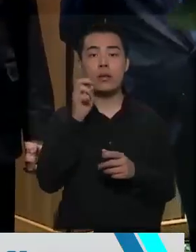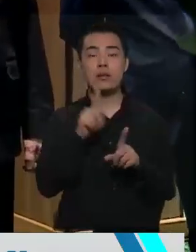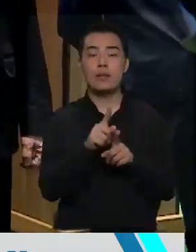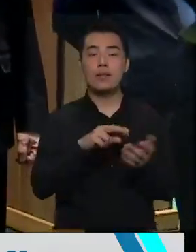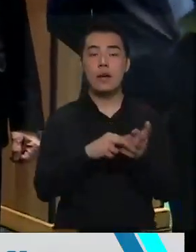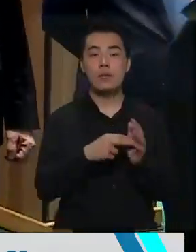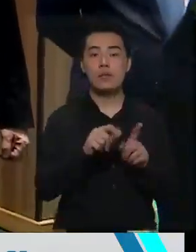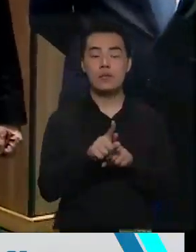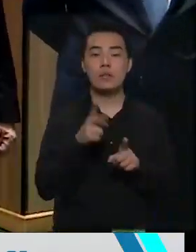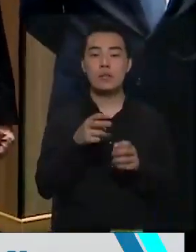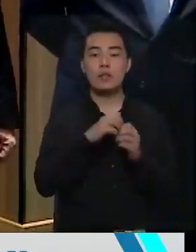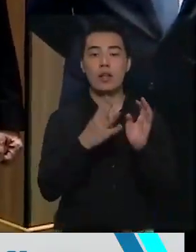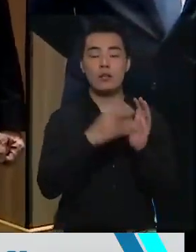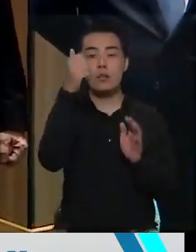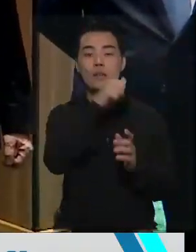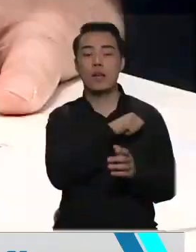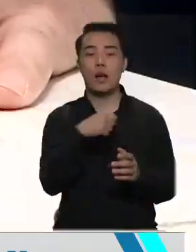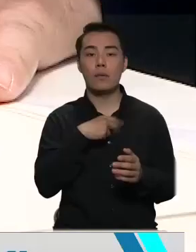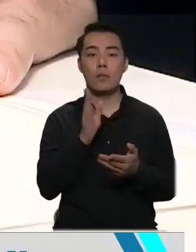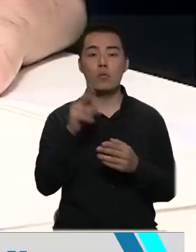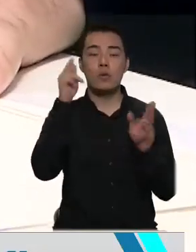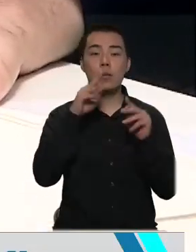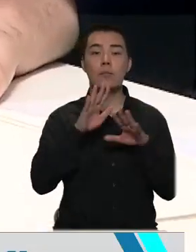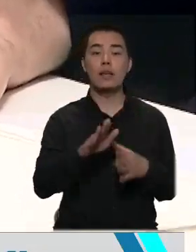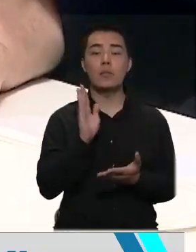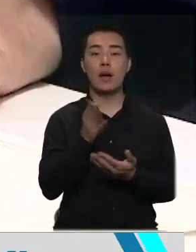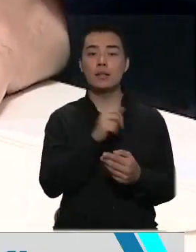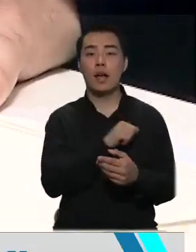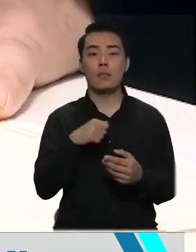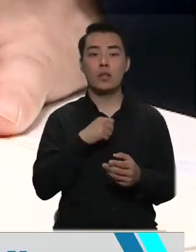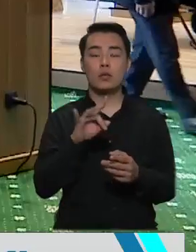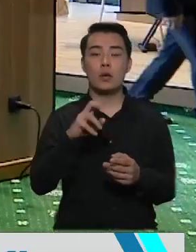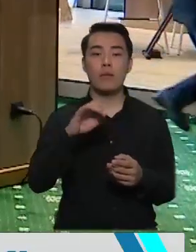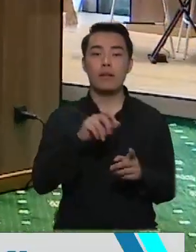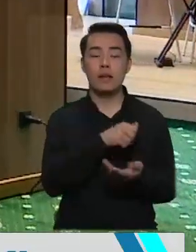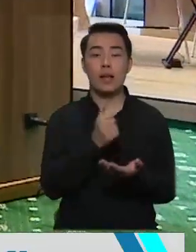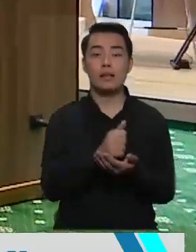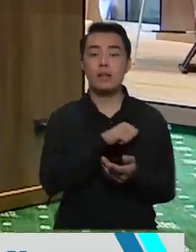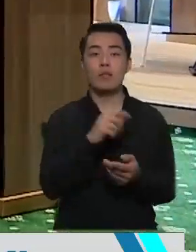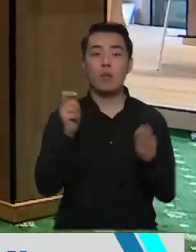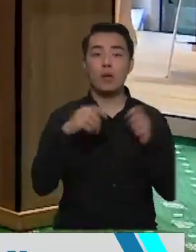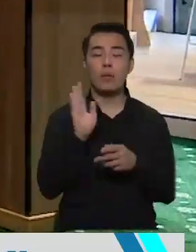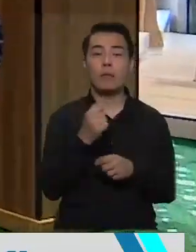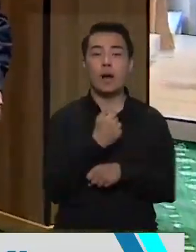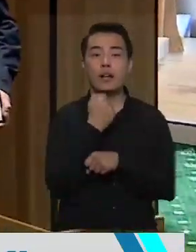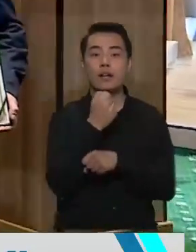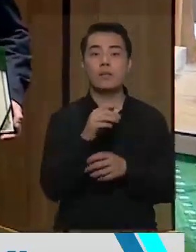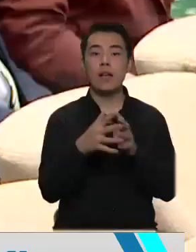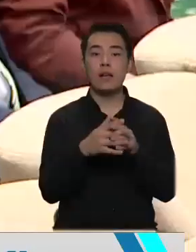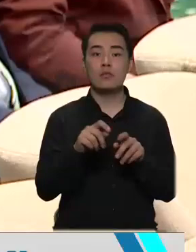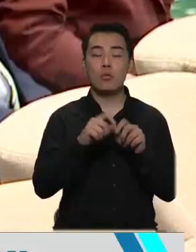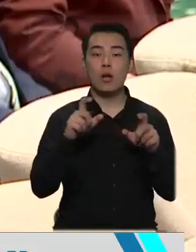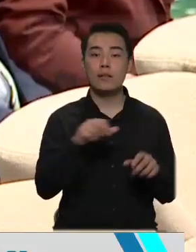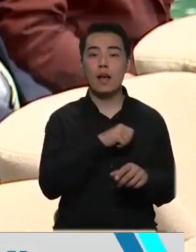Тимур туров 2019 года Является попечителем учебного заведения А еще руководитель инвестиционного фонда активно поддерживает сельских школьников